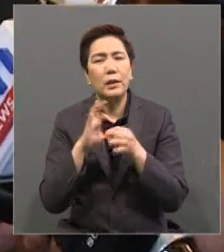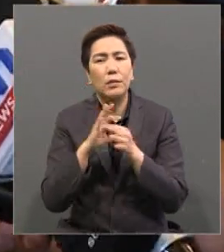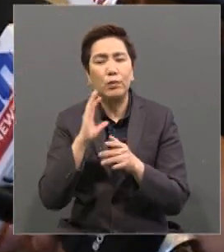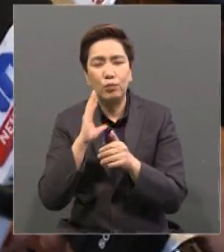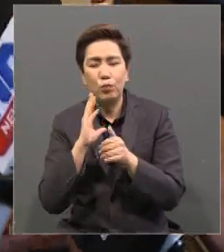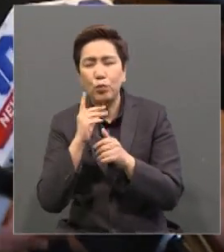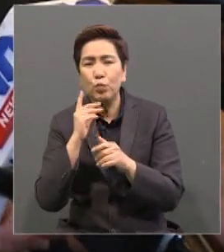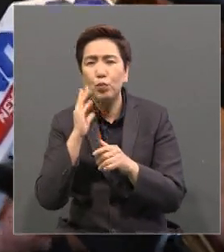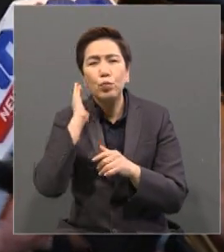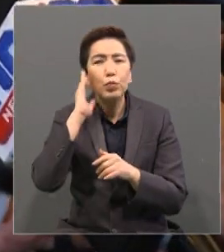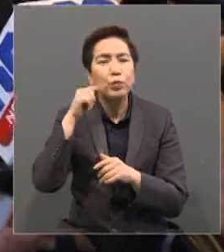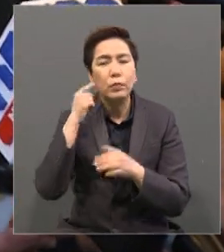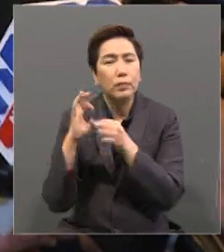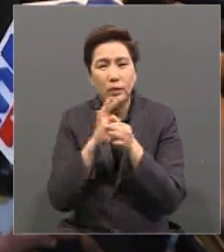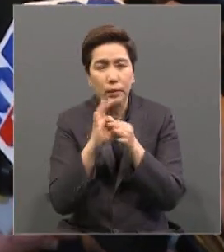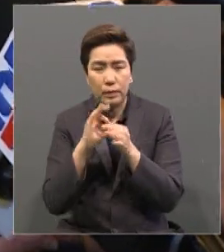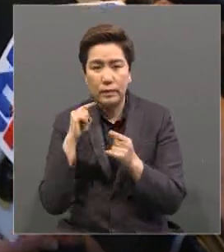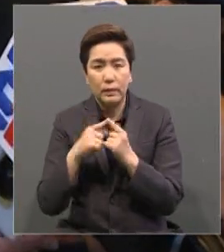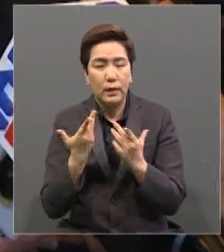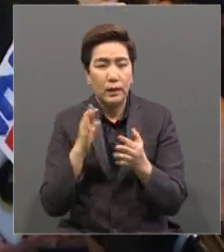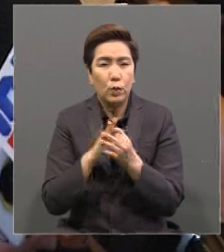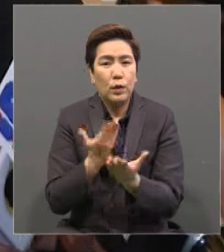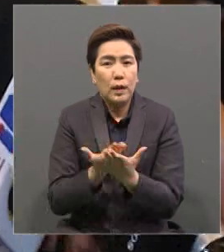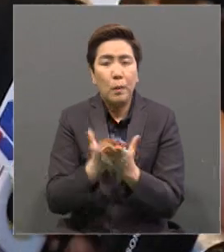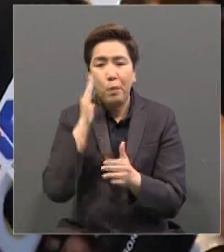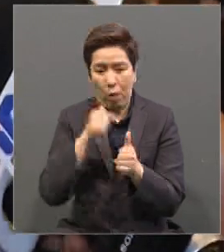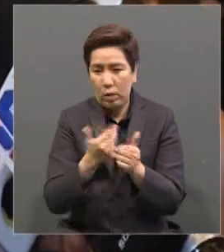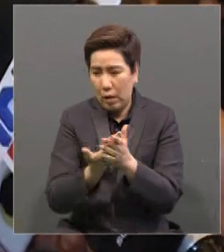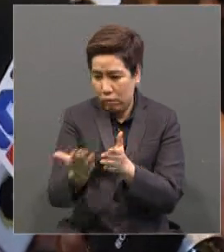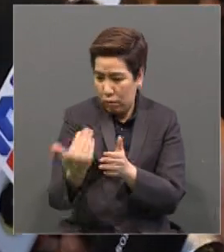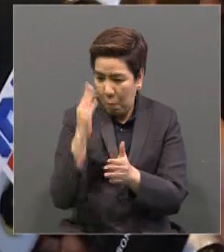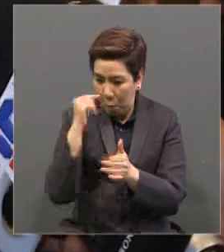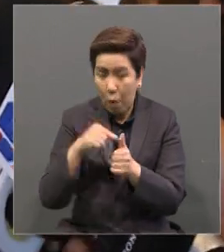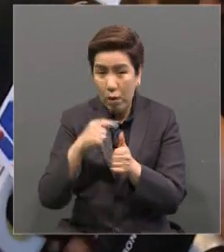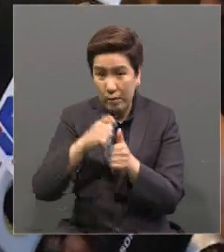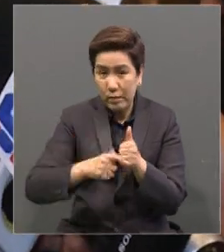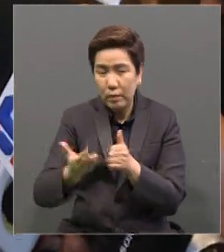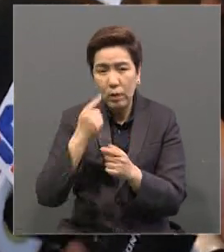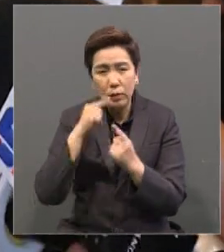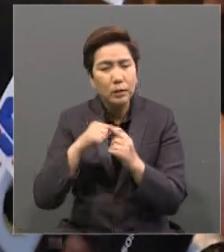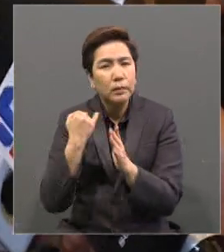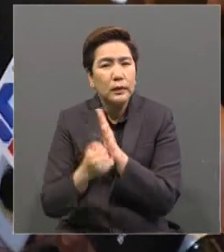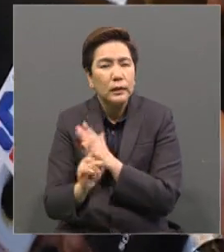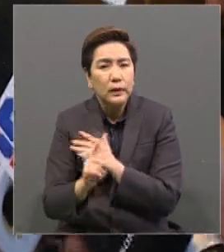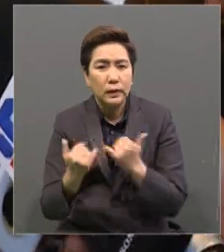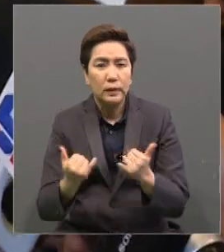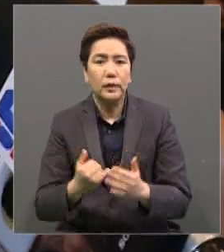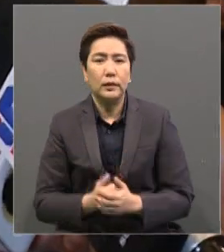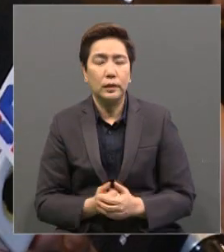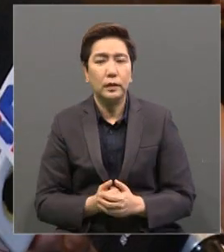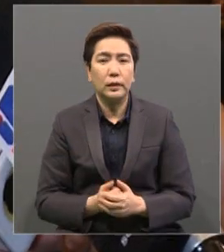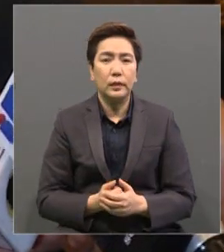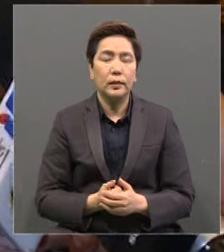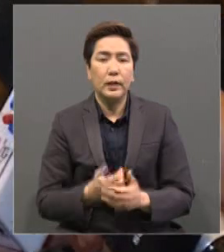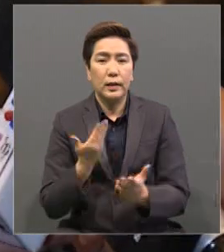เท่าที่ได้รับข้อมูลนะครับ แล้วเรื่องสตังค์นะฮะที่มีการเรียกค่าถ่ายเนี่ยฮะมันเกิดจากตรงไหนนะท่าน ที่ไหนนะ